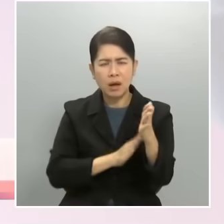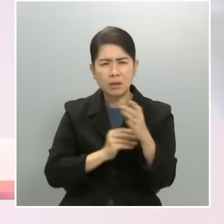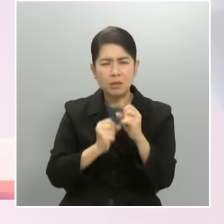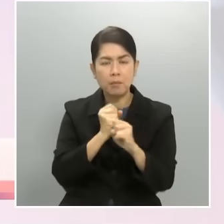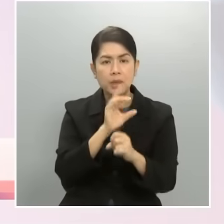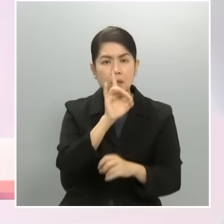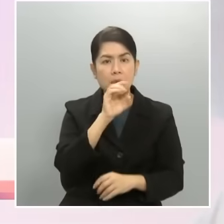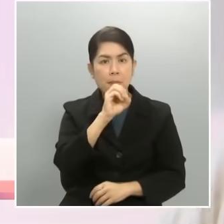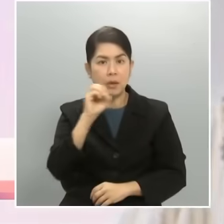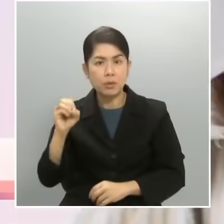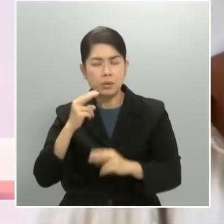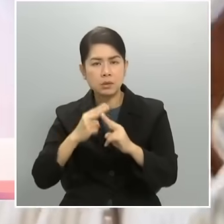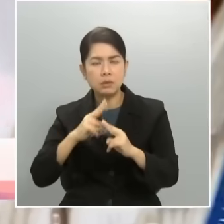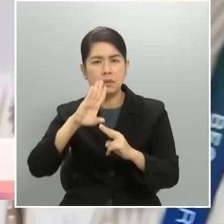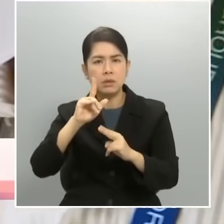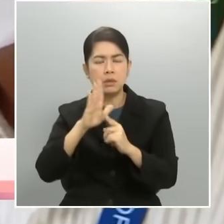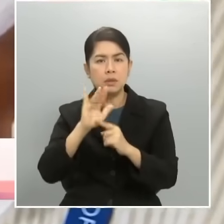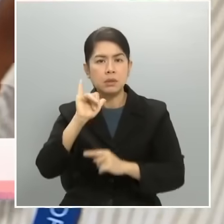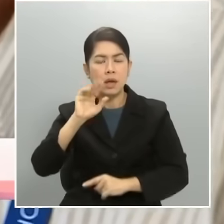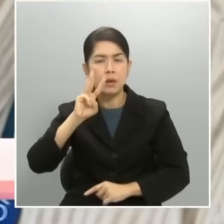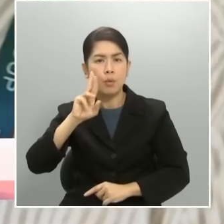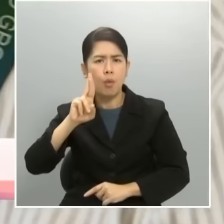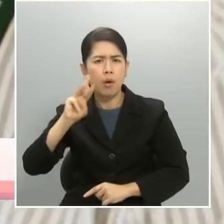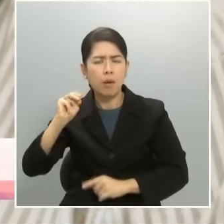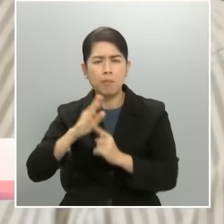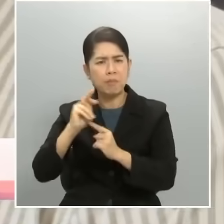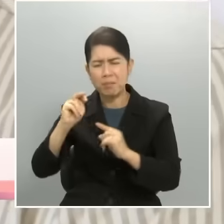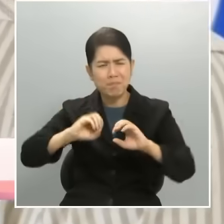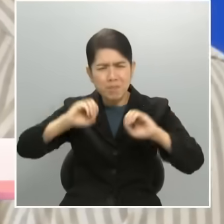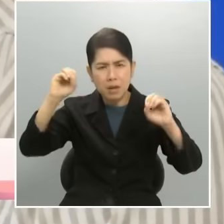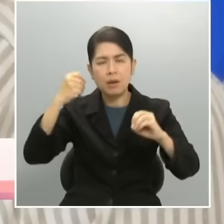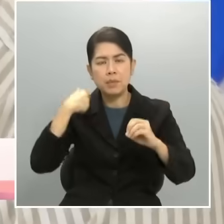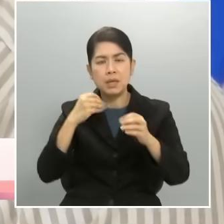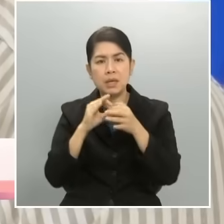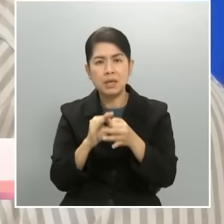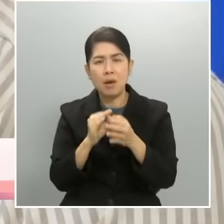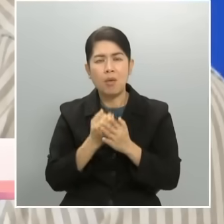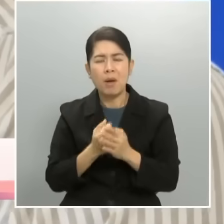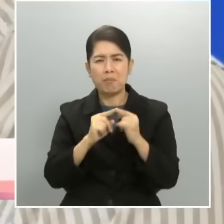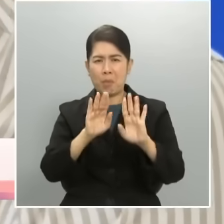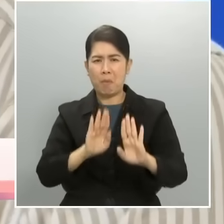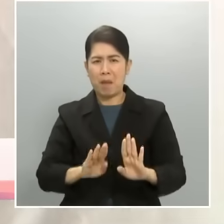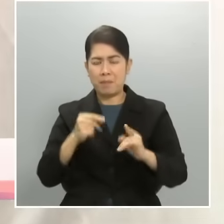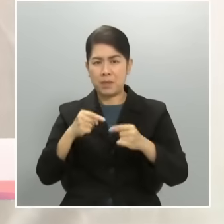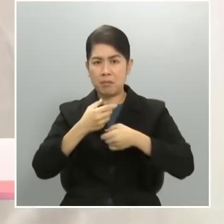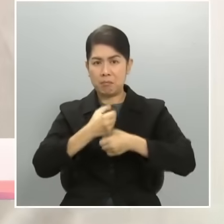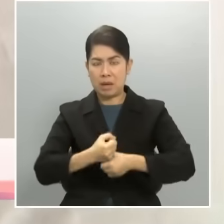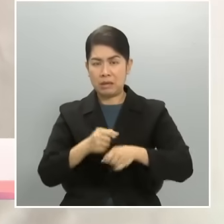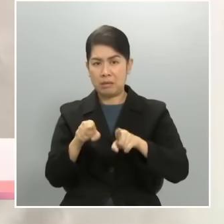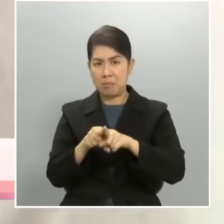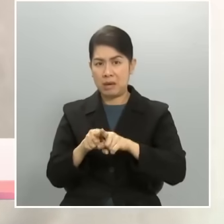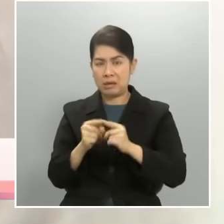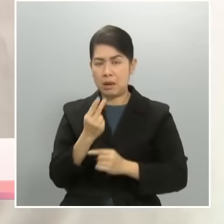ปรากฏหลักฐานหรือร่องรอยทางประวัติศาสตร์เกี่ยวกับอสูรเทพหรือบรมครูที่มีร่างกายเหมือนกับครูกาย